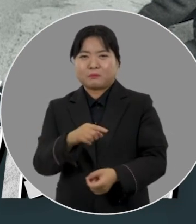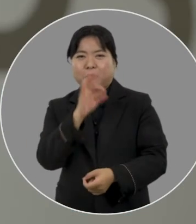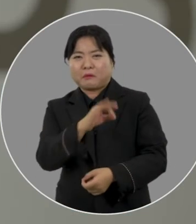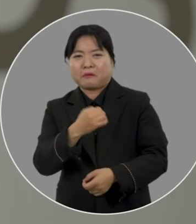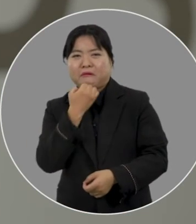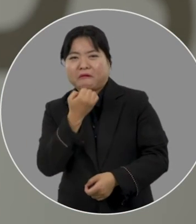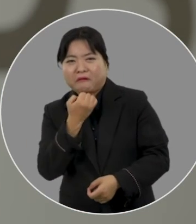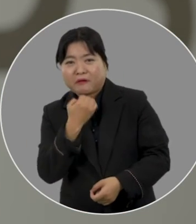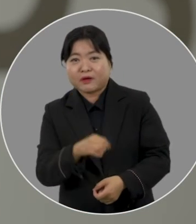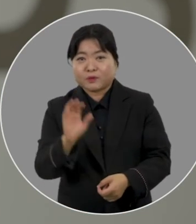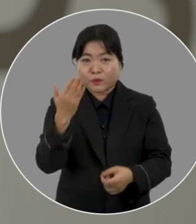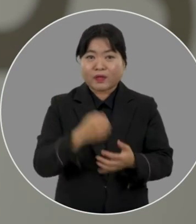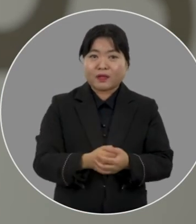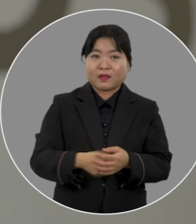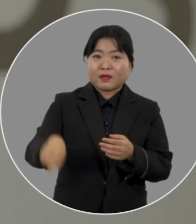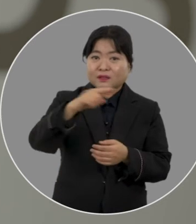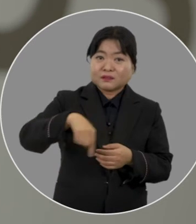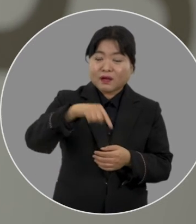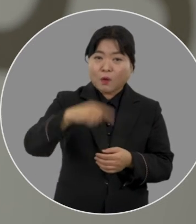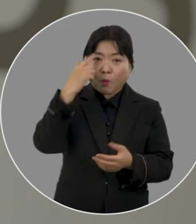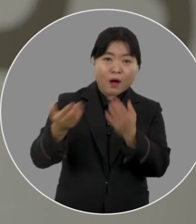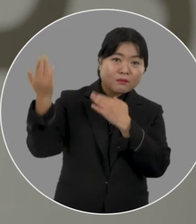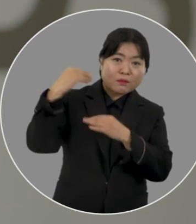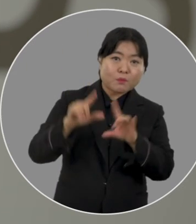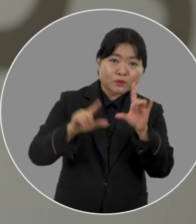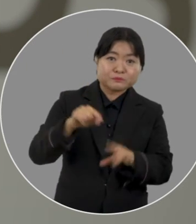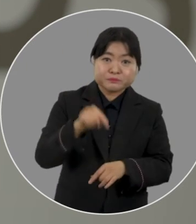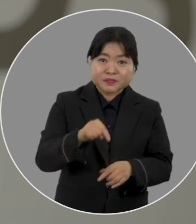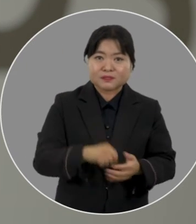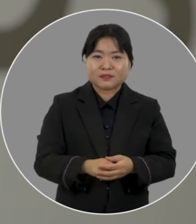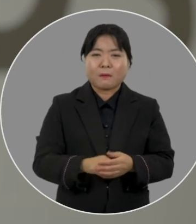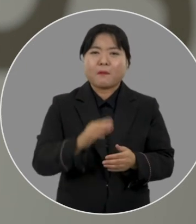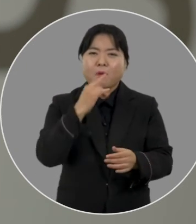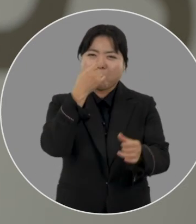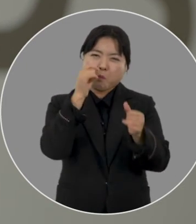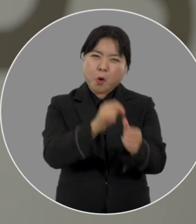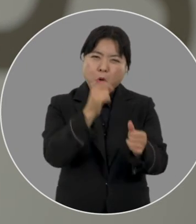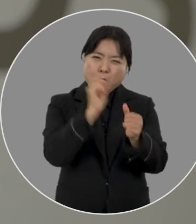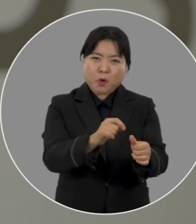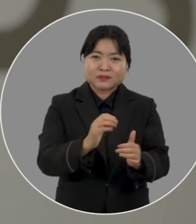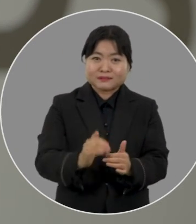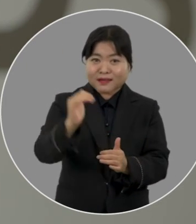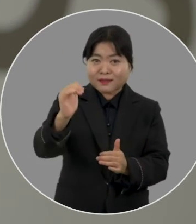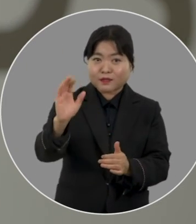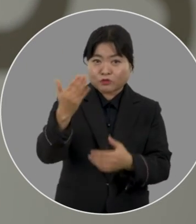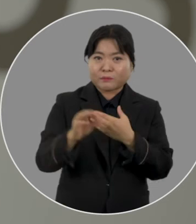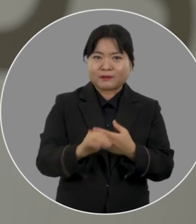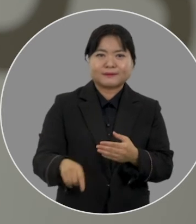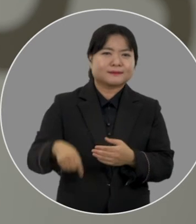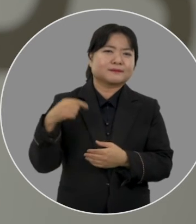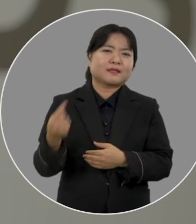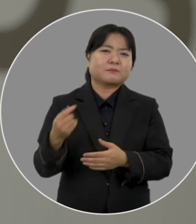웃지요. 이런 과거의 모습들, 바로 모욕 단계까지 오게 되면 그